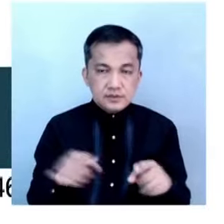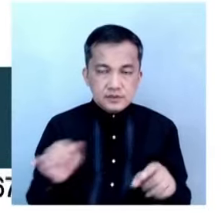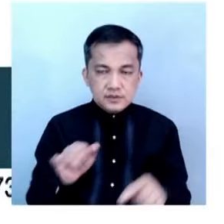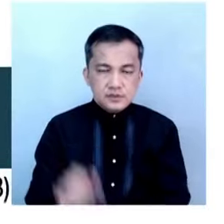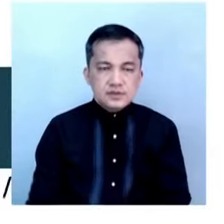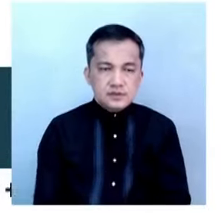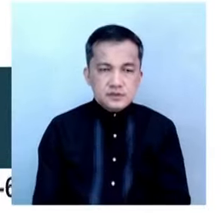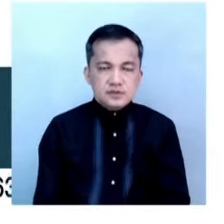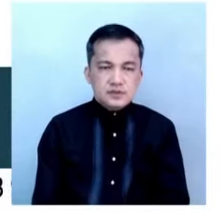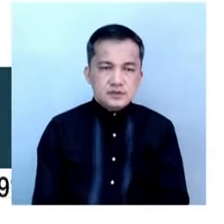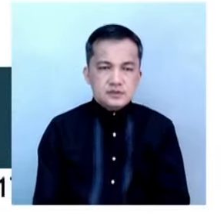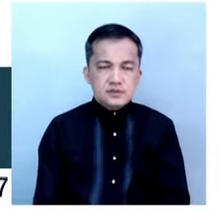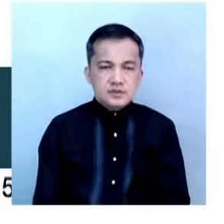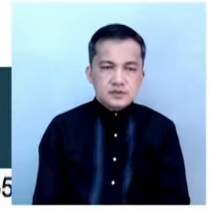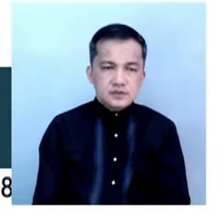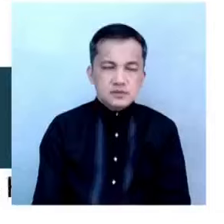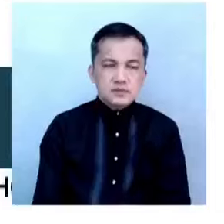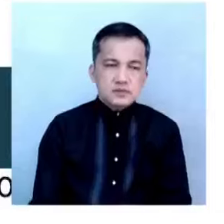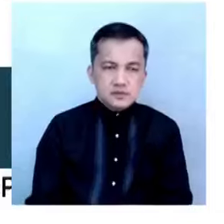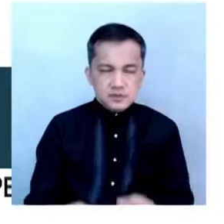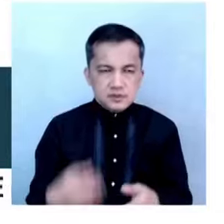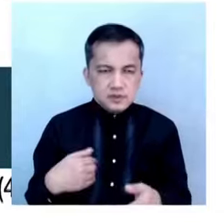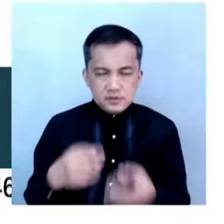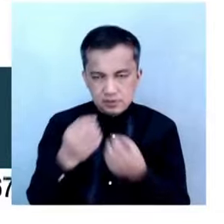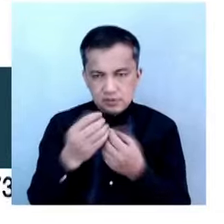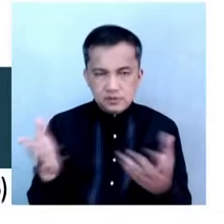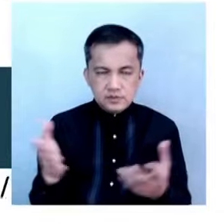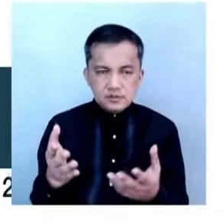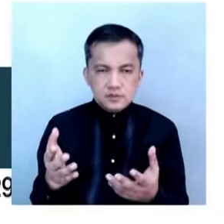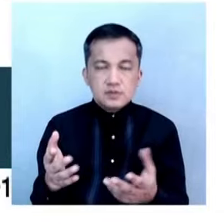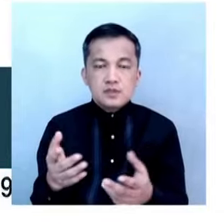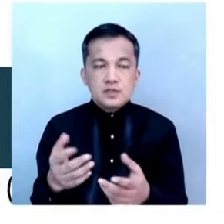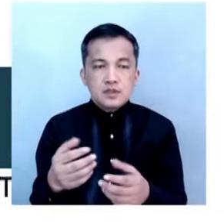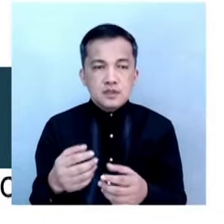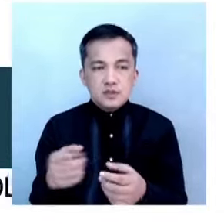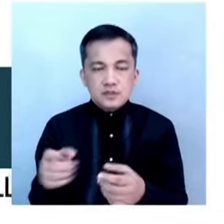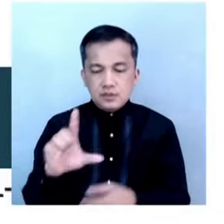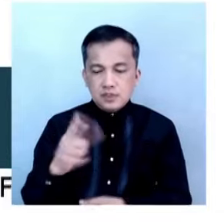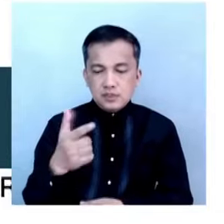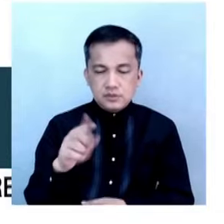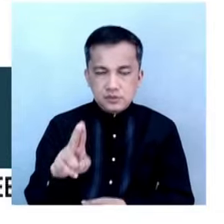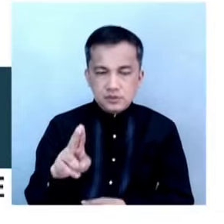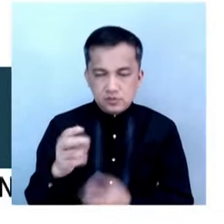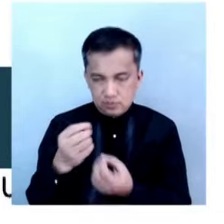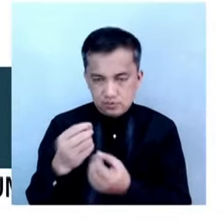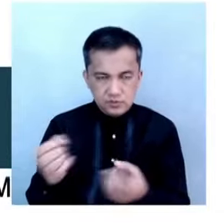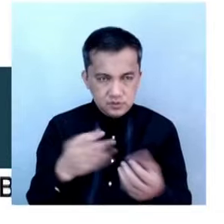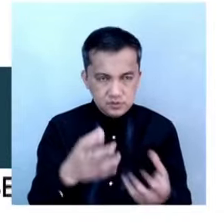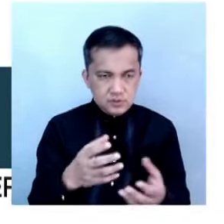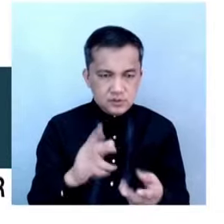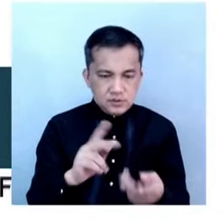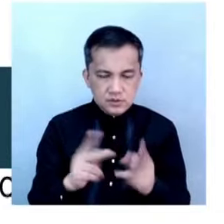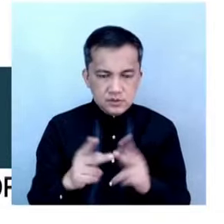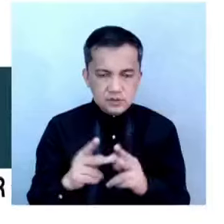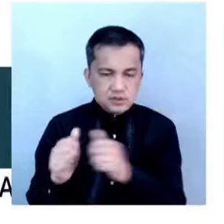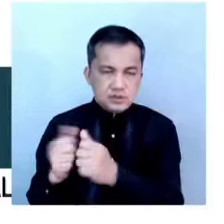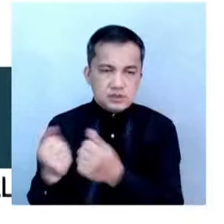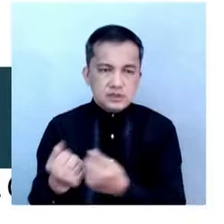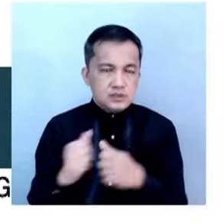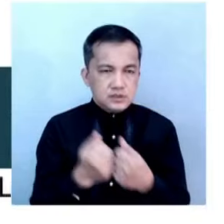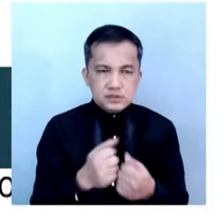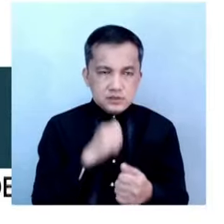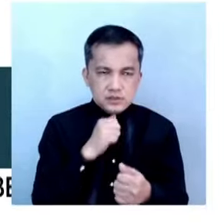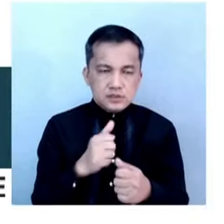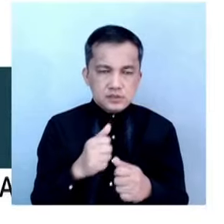ma'am. Before we release po an advisory, ini-inform po muna namin ang mga LGUs, ang ating po mga partner agencies para hindi po sila